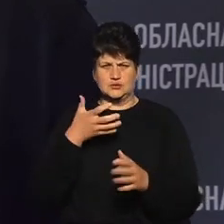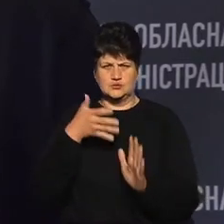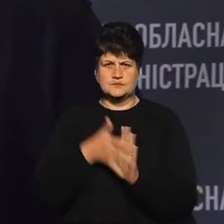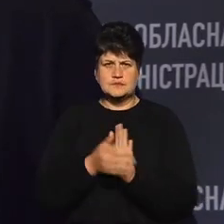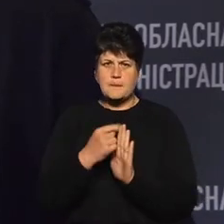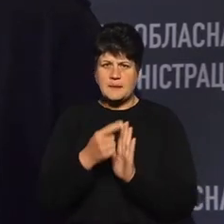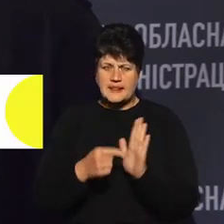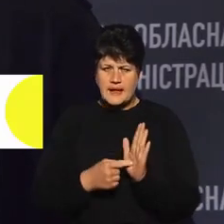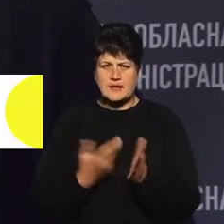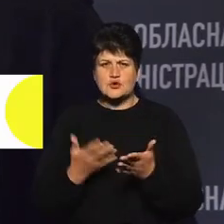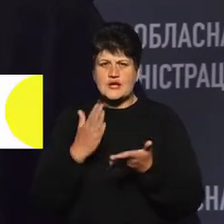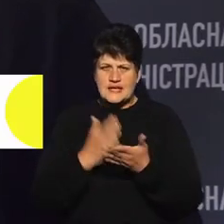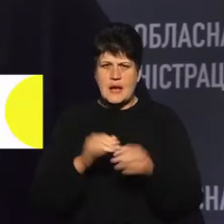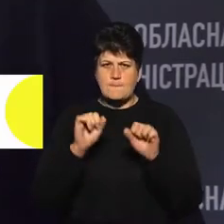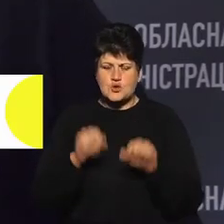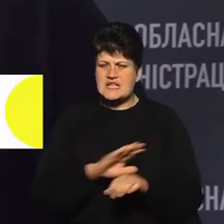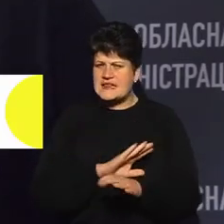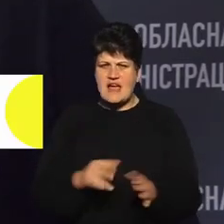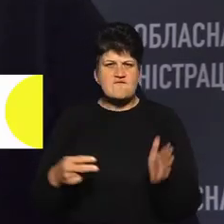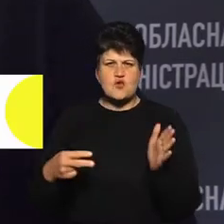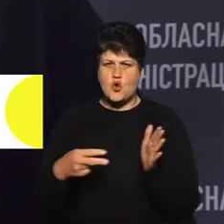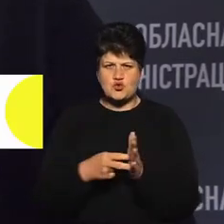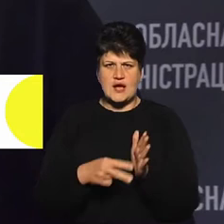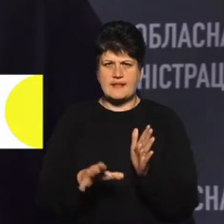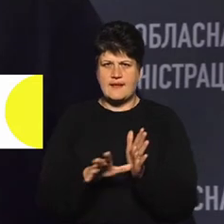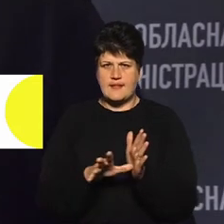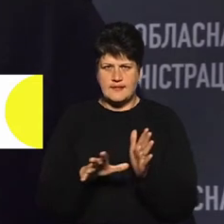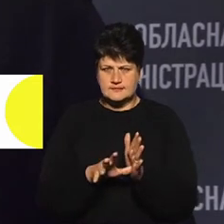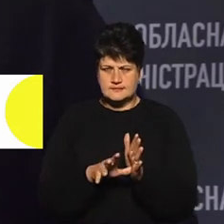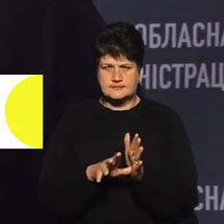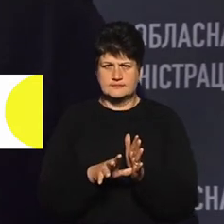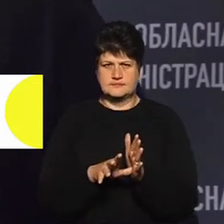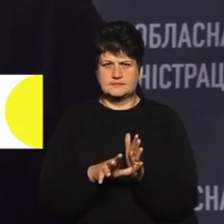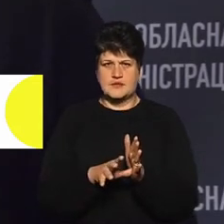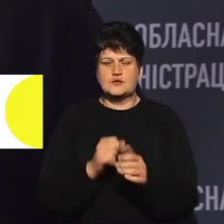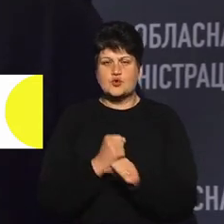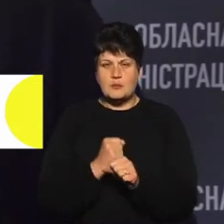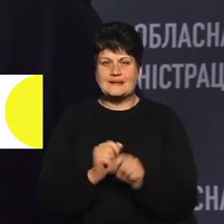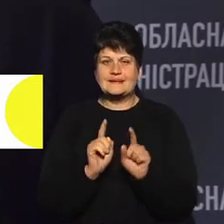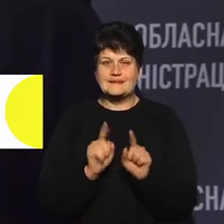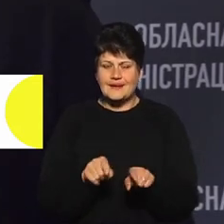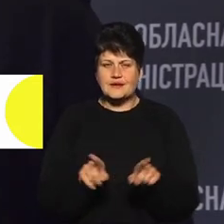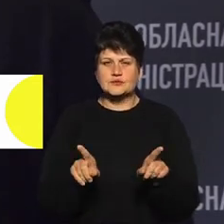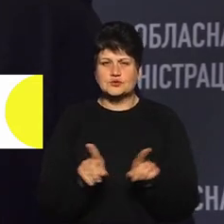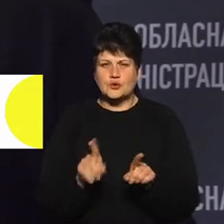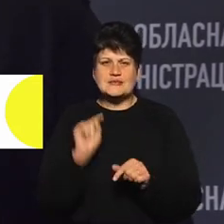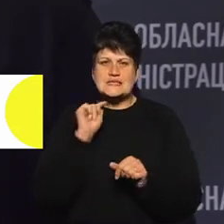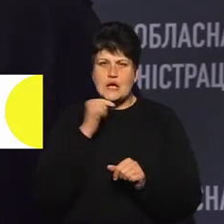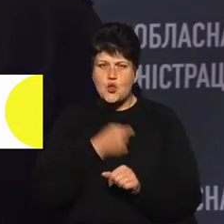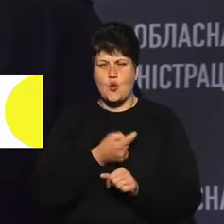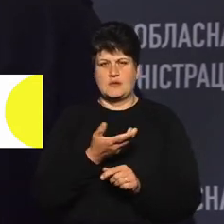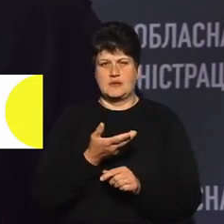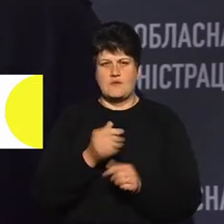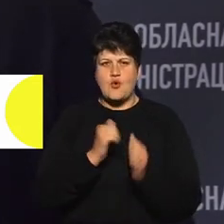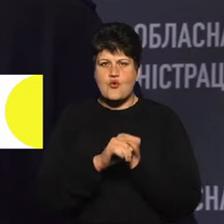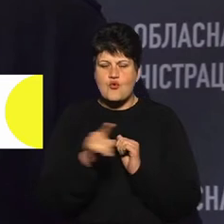якщо є можливість не включати електроприлади в розетку, зробити такі речі, щоб зекономити, адже кожен